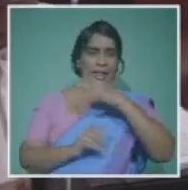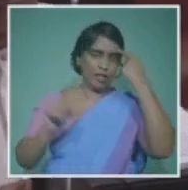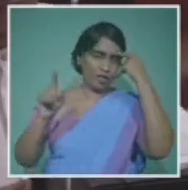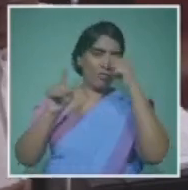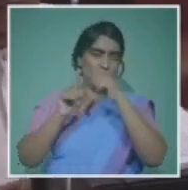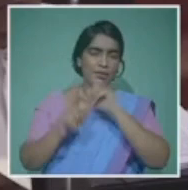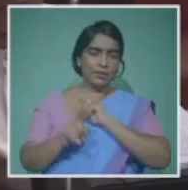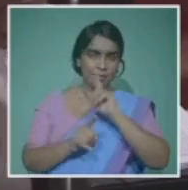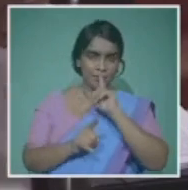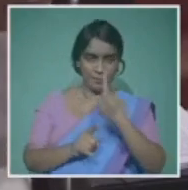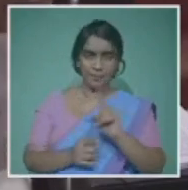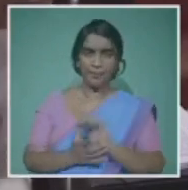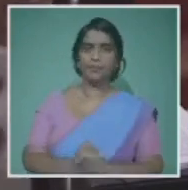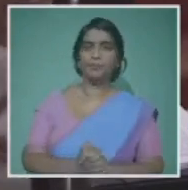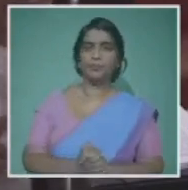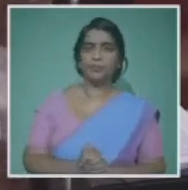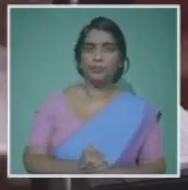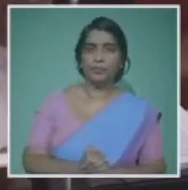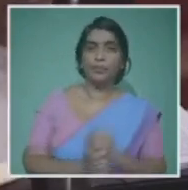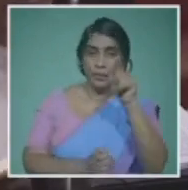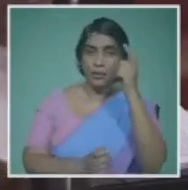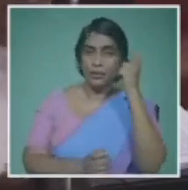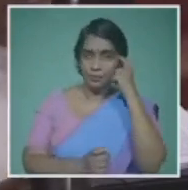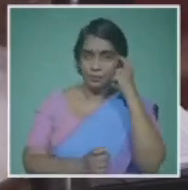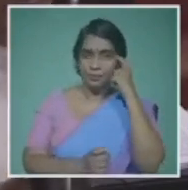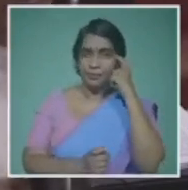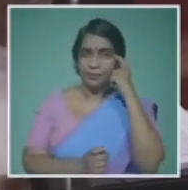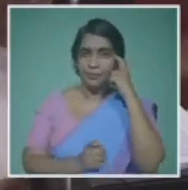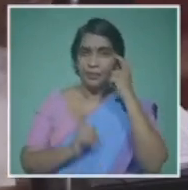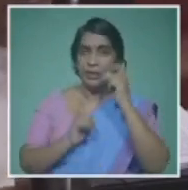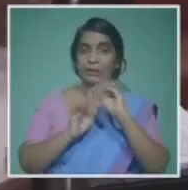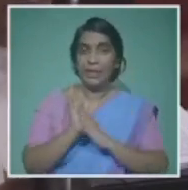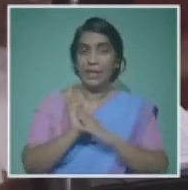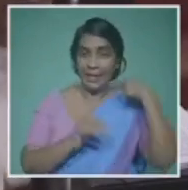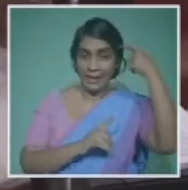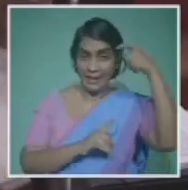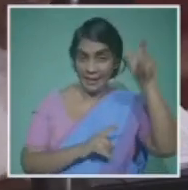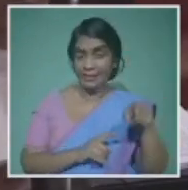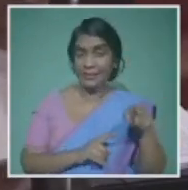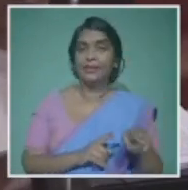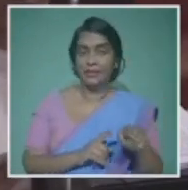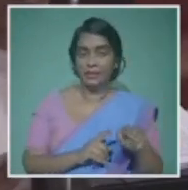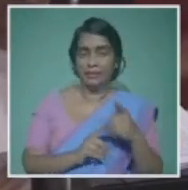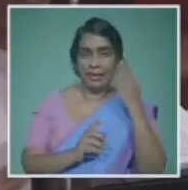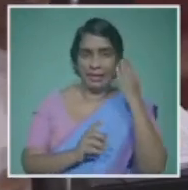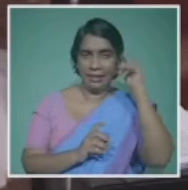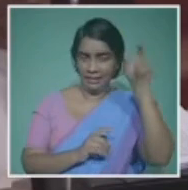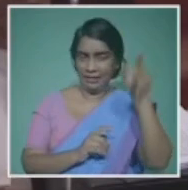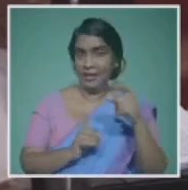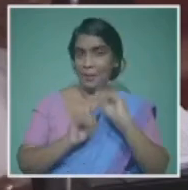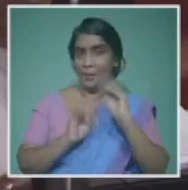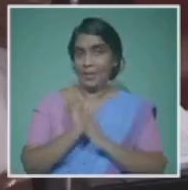කියන්නම්. ඔබතුමා දන්නවා ලිස්ට්‍රස් අගමැති උනා. අගමැති වුණාම